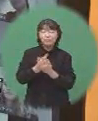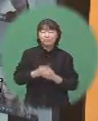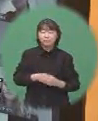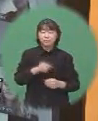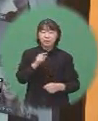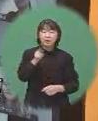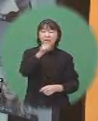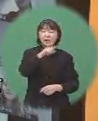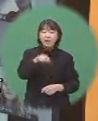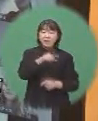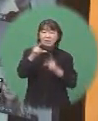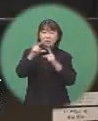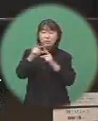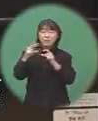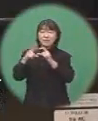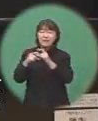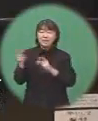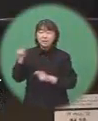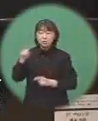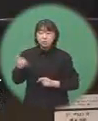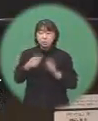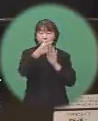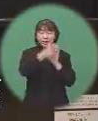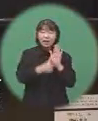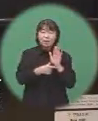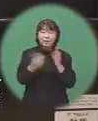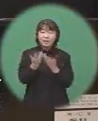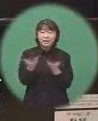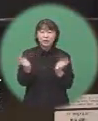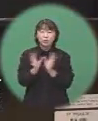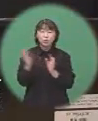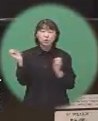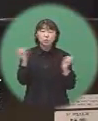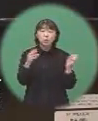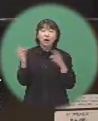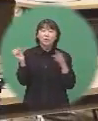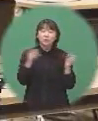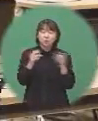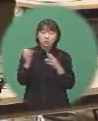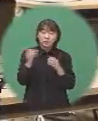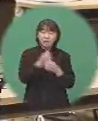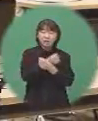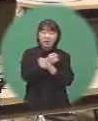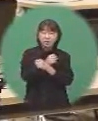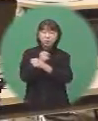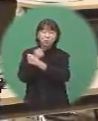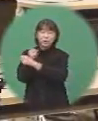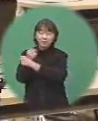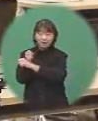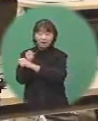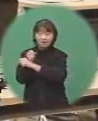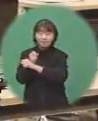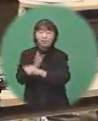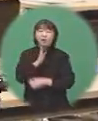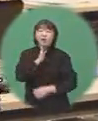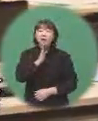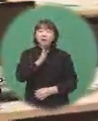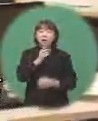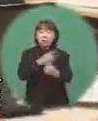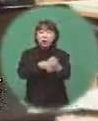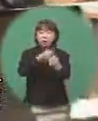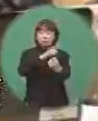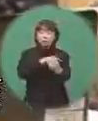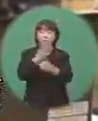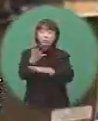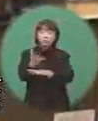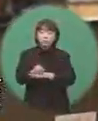高校生たちは SDGs をテーマにグループワークを通して研究を深めながら、語学力の習得